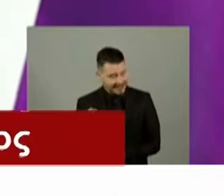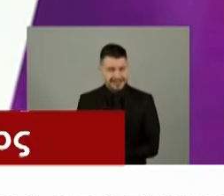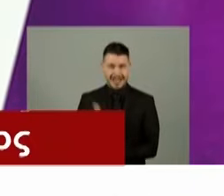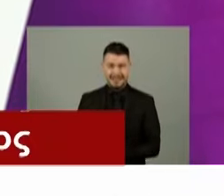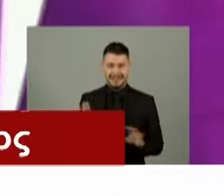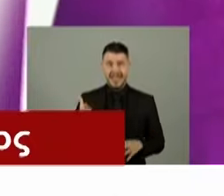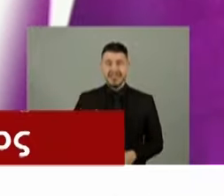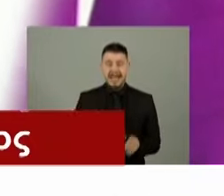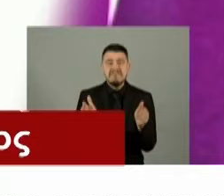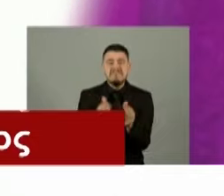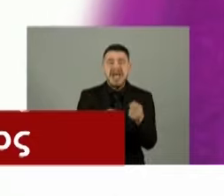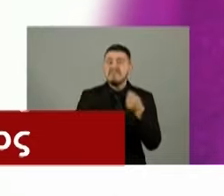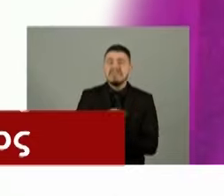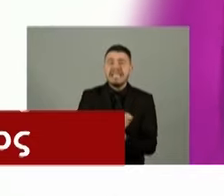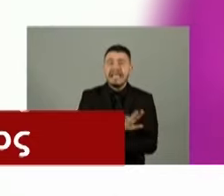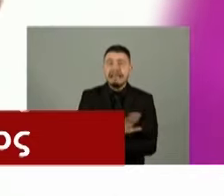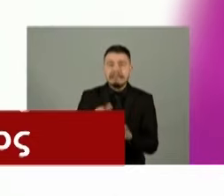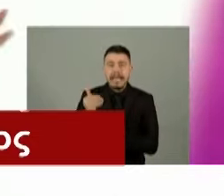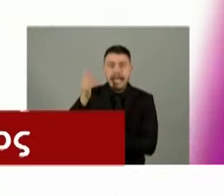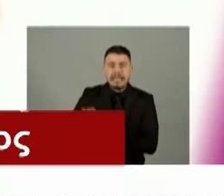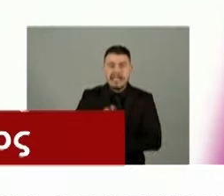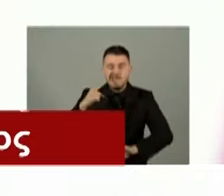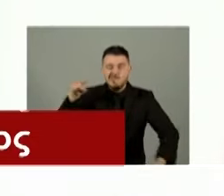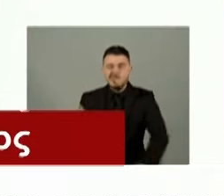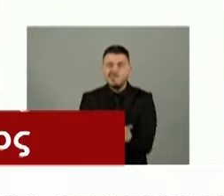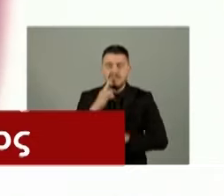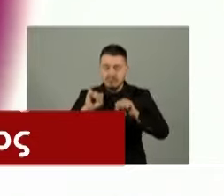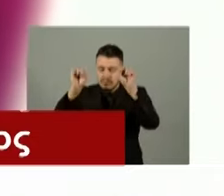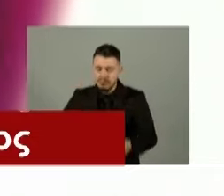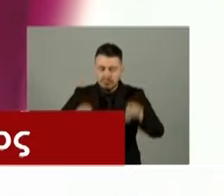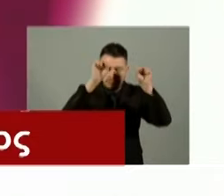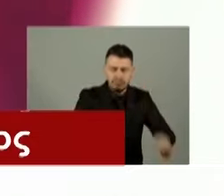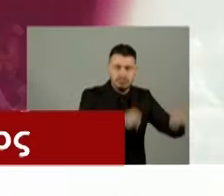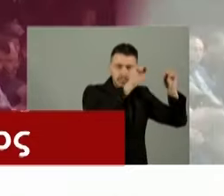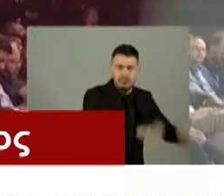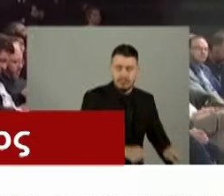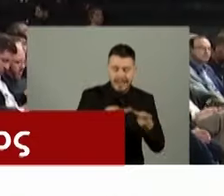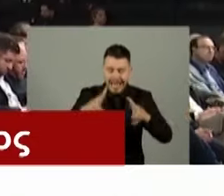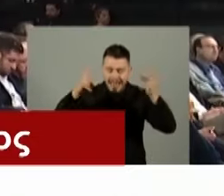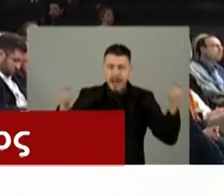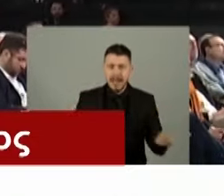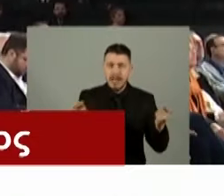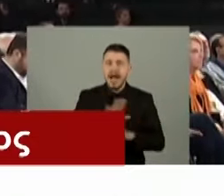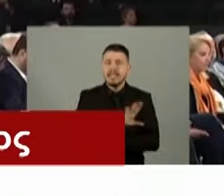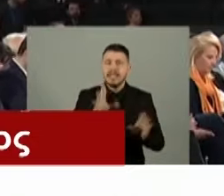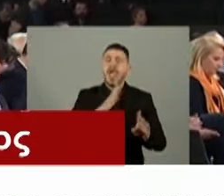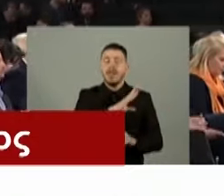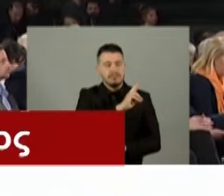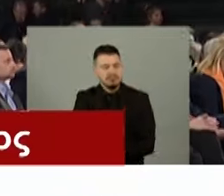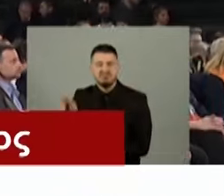θα έχουμε πολύ καιρό να αναλύσουμε τι ακριβώς είχε στο μυαλό του Αλέξη Τσίπρας, γιατί έκανε μία κίνηση με την οποία διαφώνησαν ακόμα